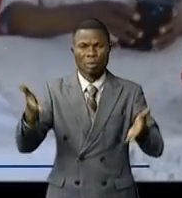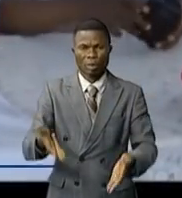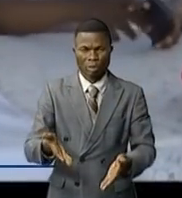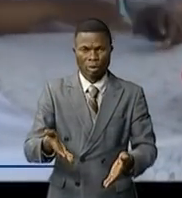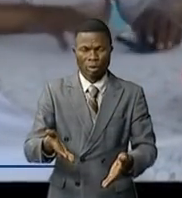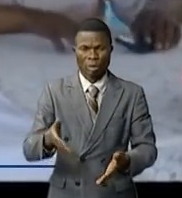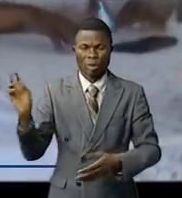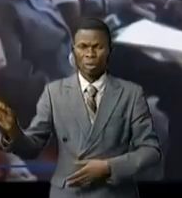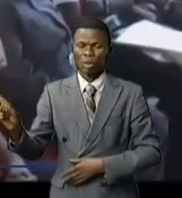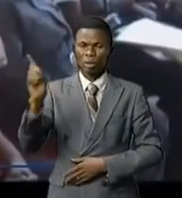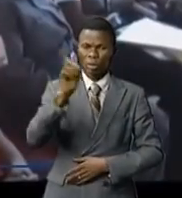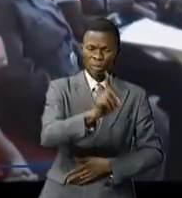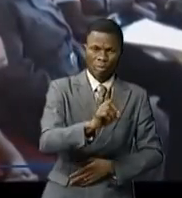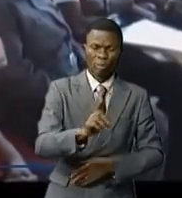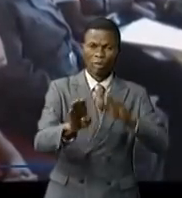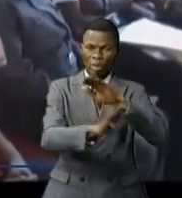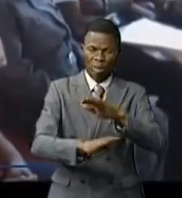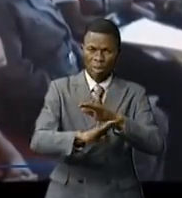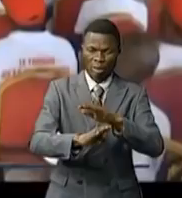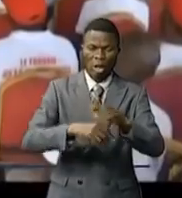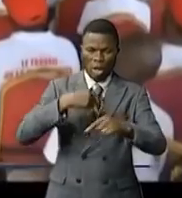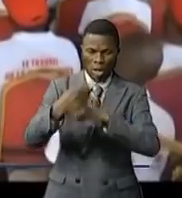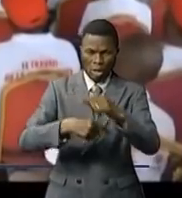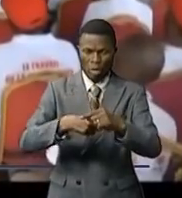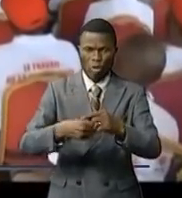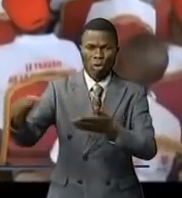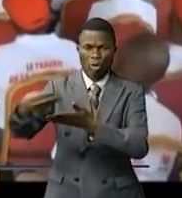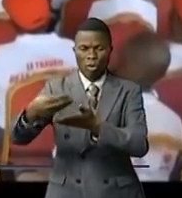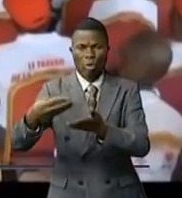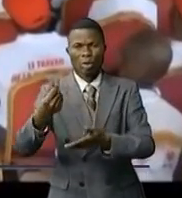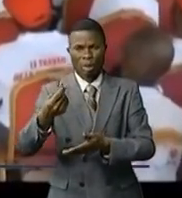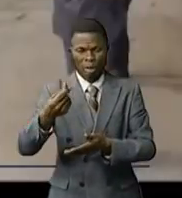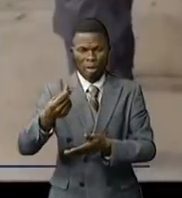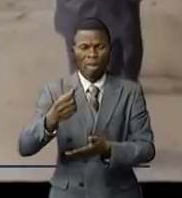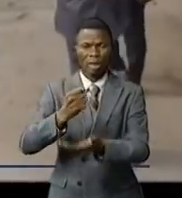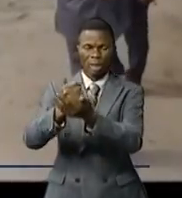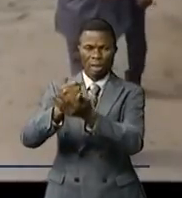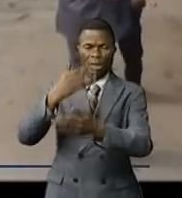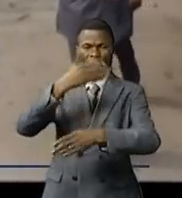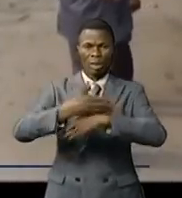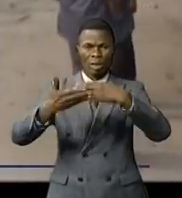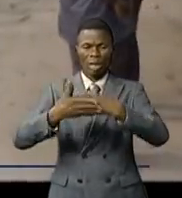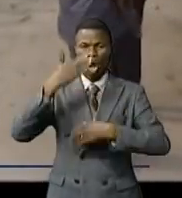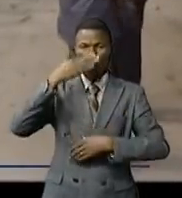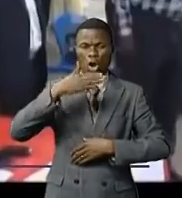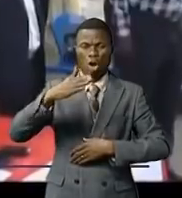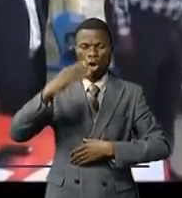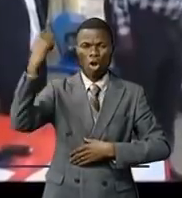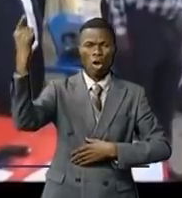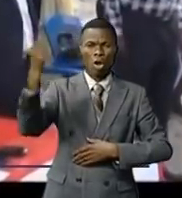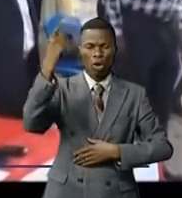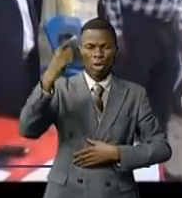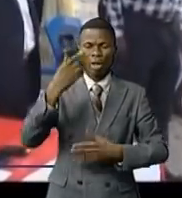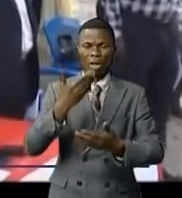Ces déplacements pour la base visent la relance de la mobilisation des fonds devant servir à la construction d'un hôpital humanitaire et